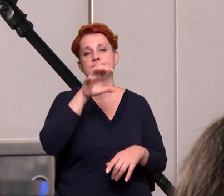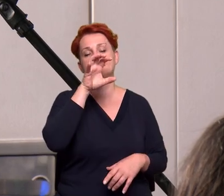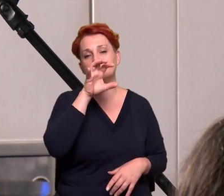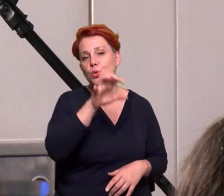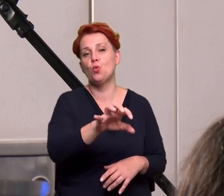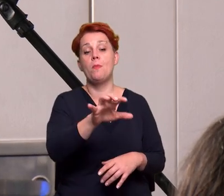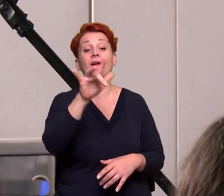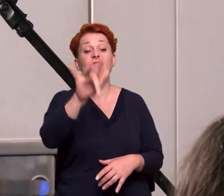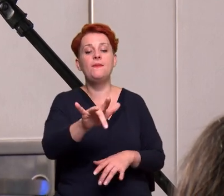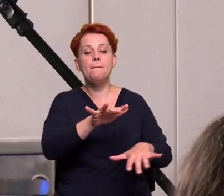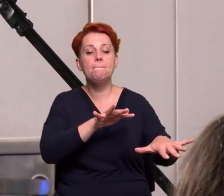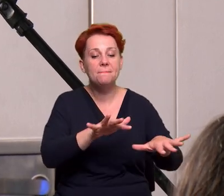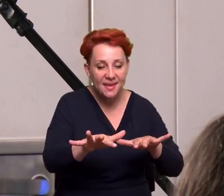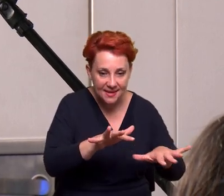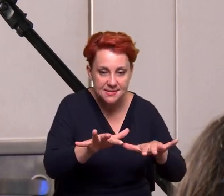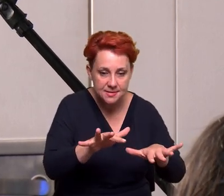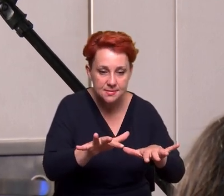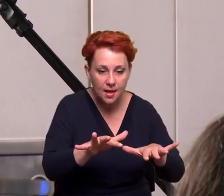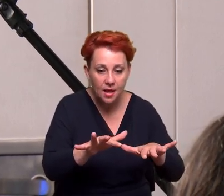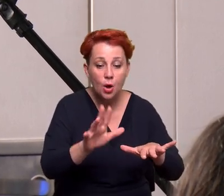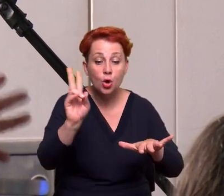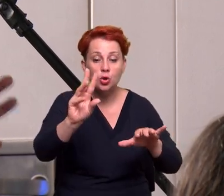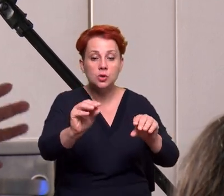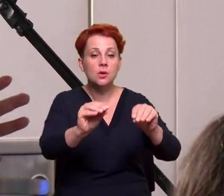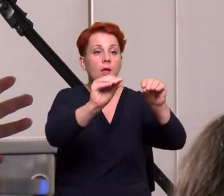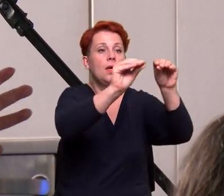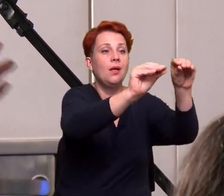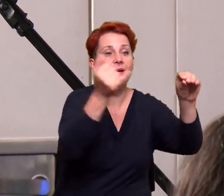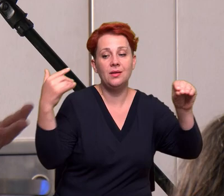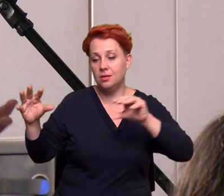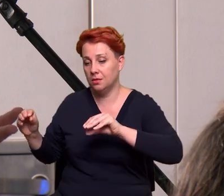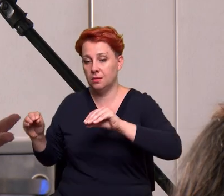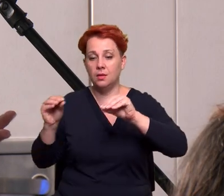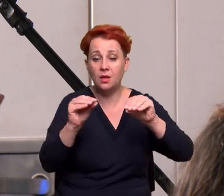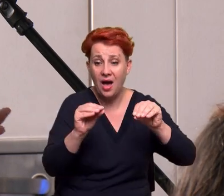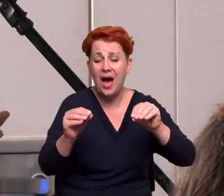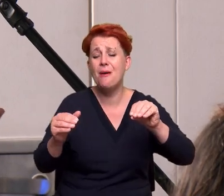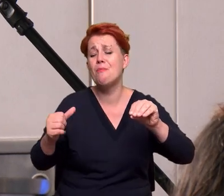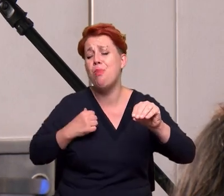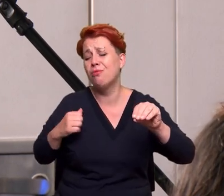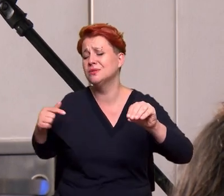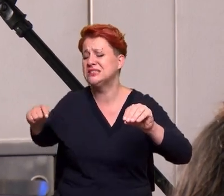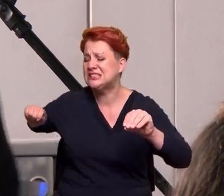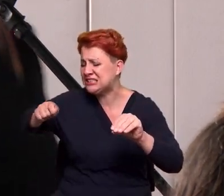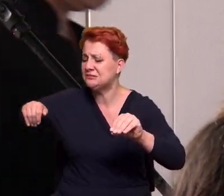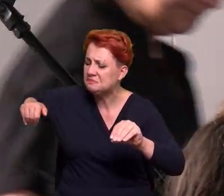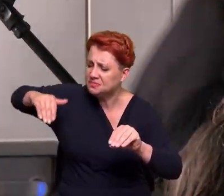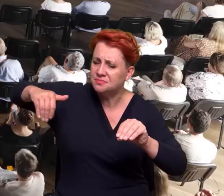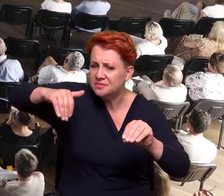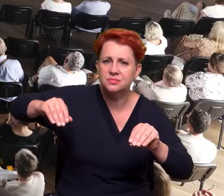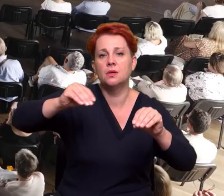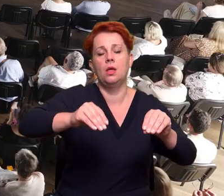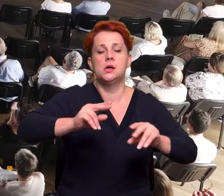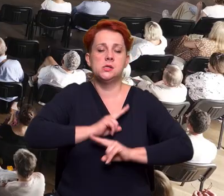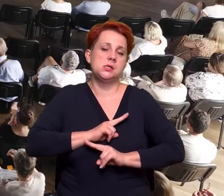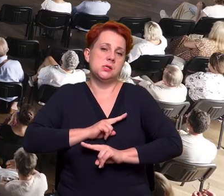miejsc, gdzie miejsce opuszczone zasiedlali ludzie, którzy po prostu byli tam z nieswojej woli. Dziękuję.